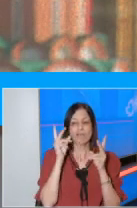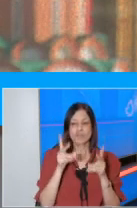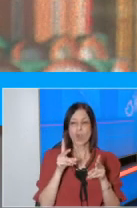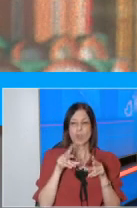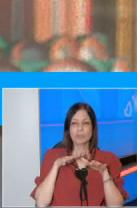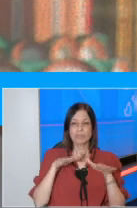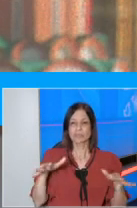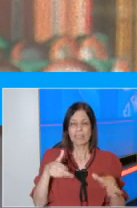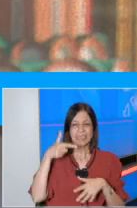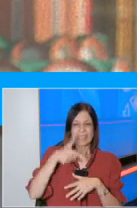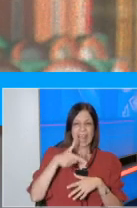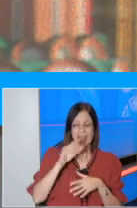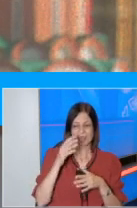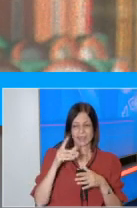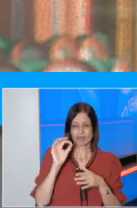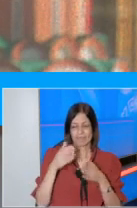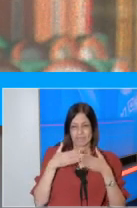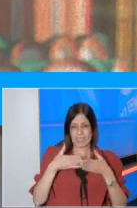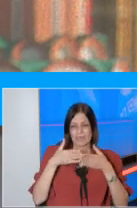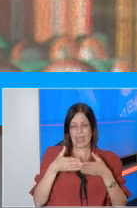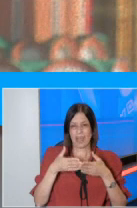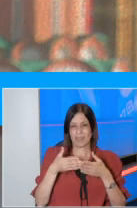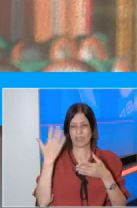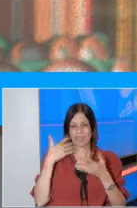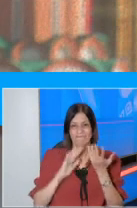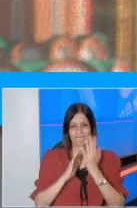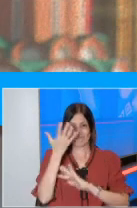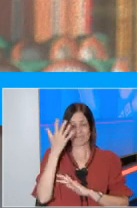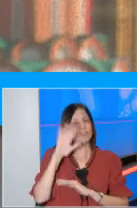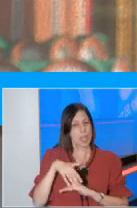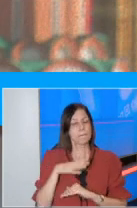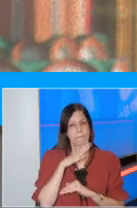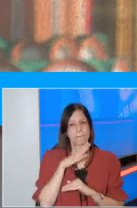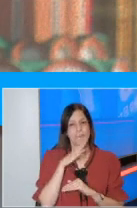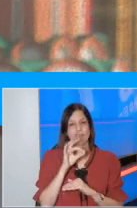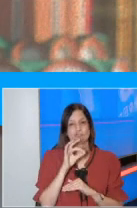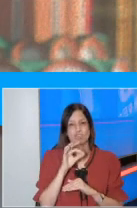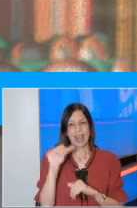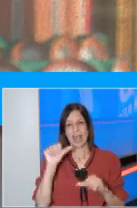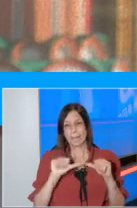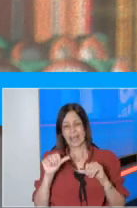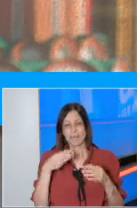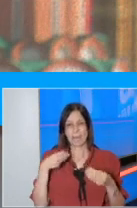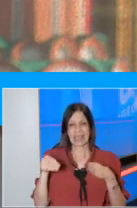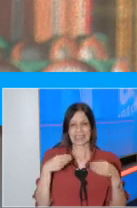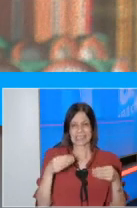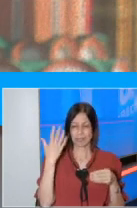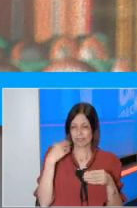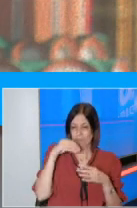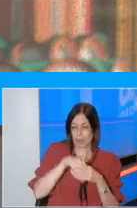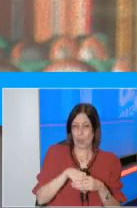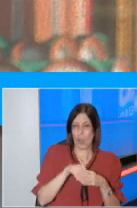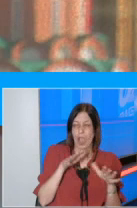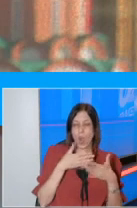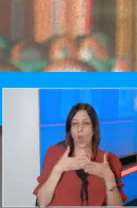דלק מהספינה שעלתה באש, ויש גם את בעיית הכימיקלים והפלסטיקים שבתוך